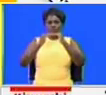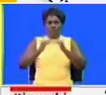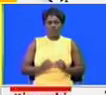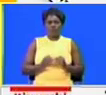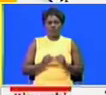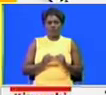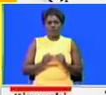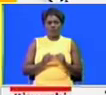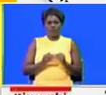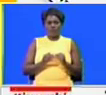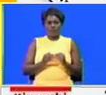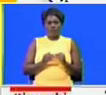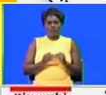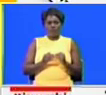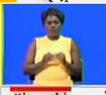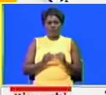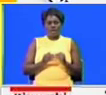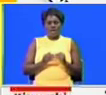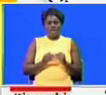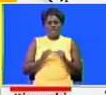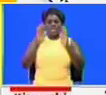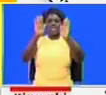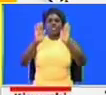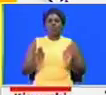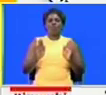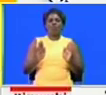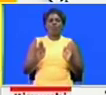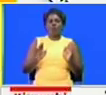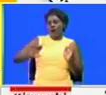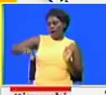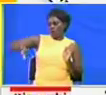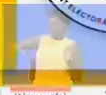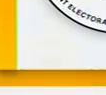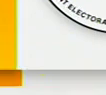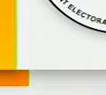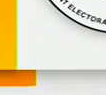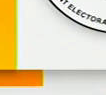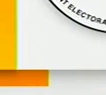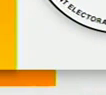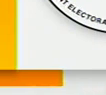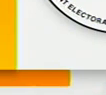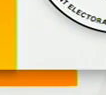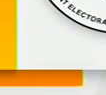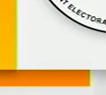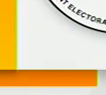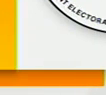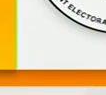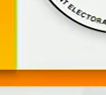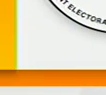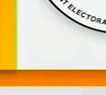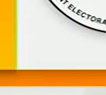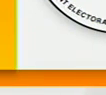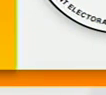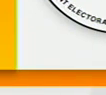kura 539,000 katika kaunti ya Kisumu. Magharibi mwa Kenya, kaunti ya Bungoma iliandikishwa